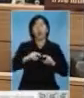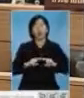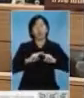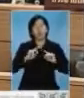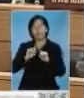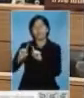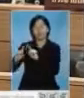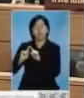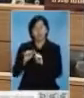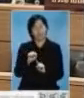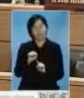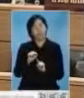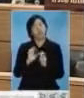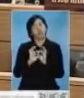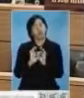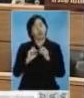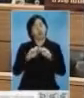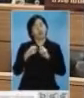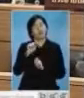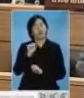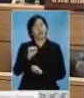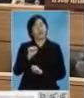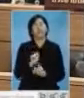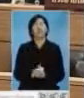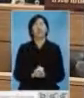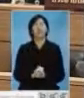ด้วยอันนี้น่าเป็นห่วงครับท่านประธานครับ